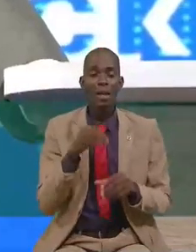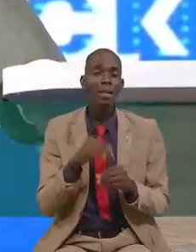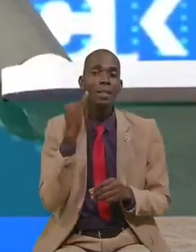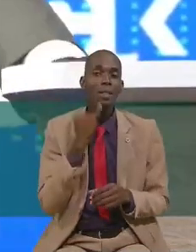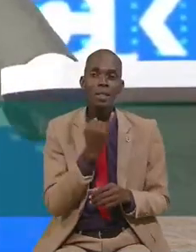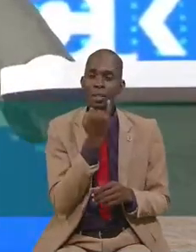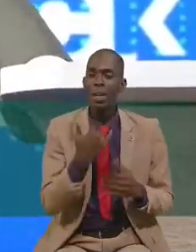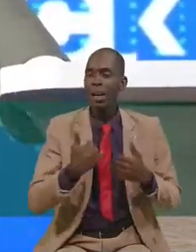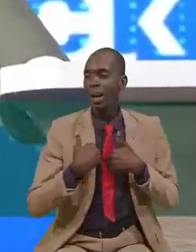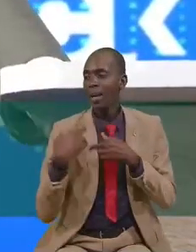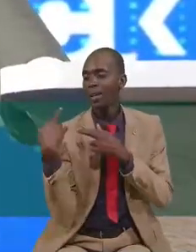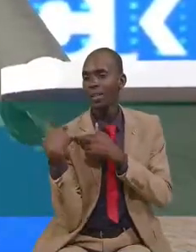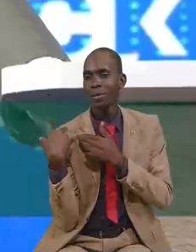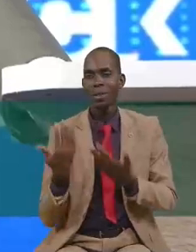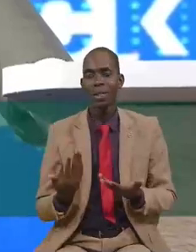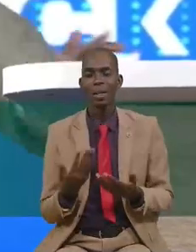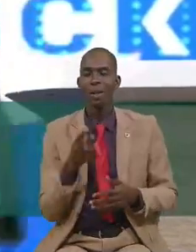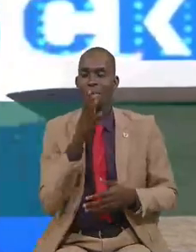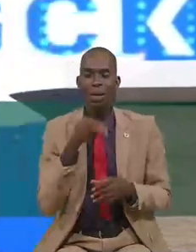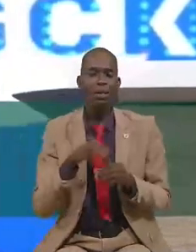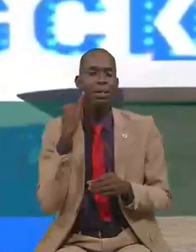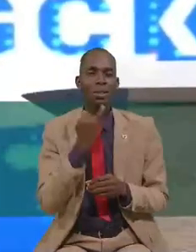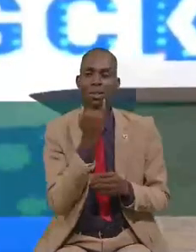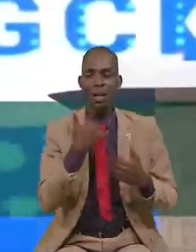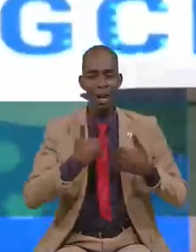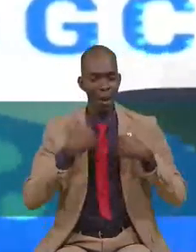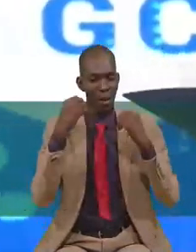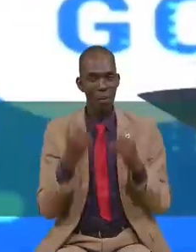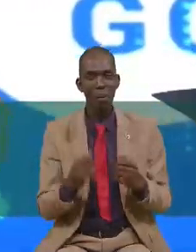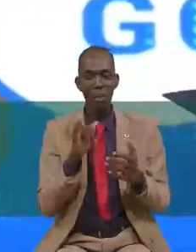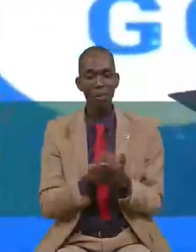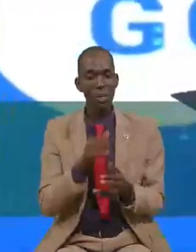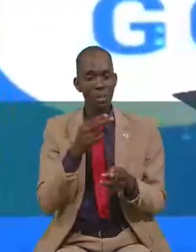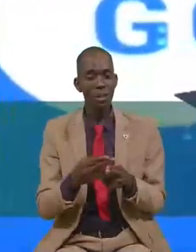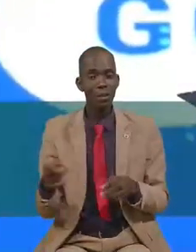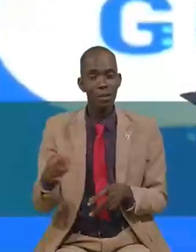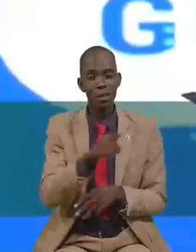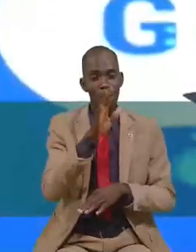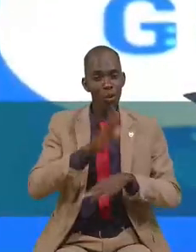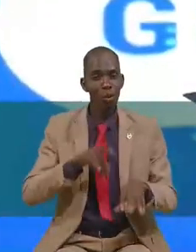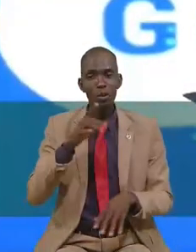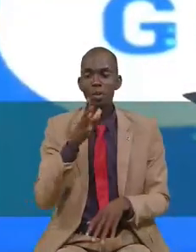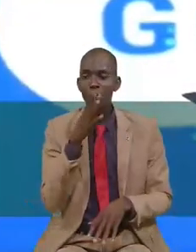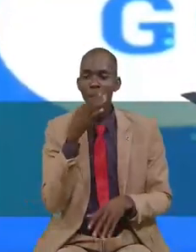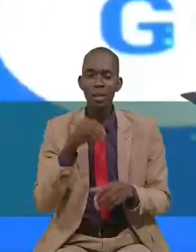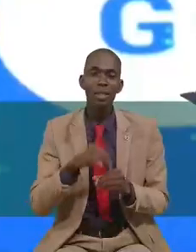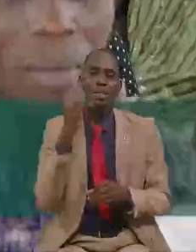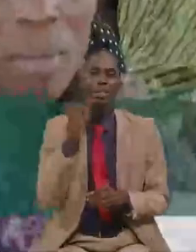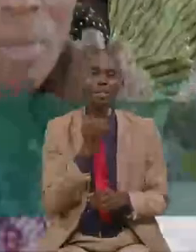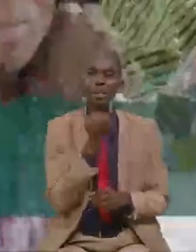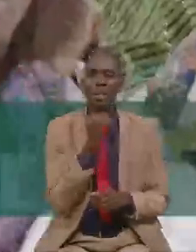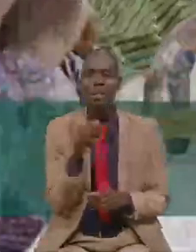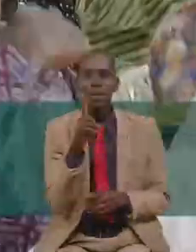des responsabilités, a la puissance. Et ce nom qu'on te donne, la maman d'Israël, est-ce qu'elle